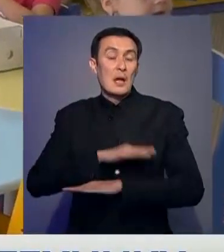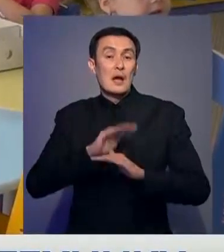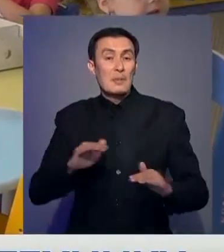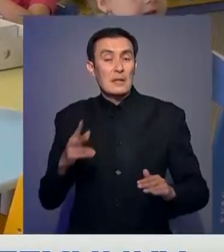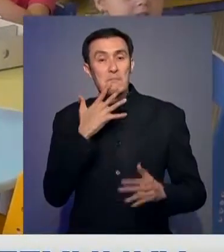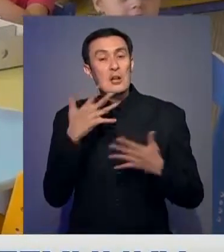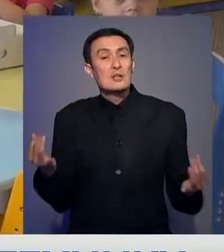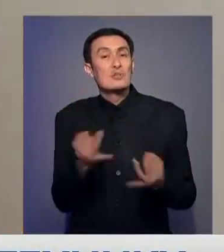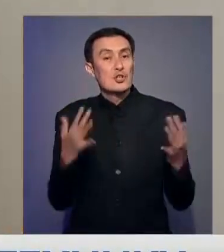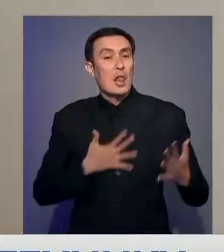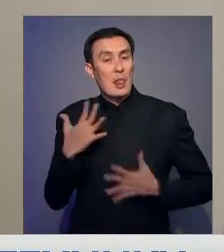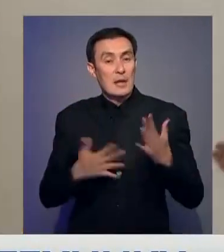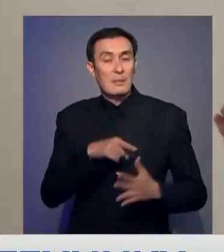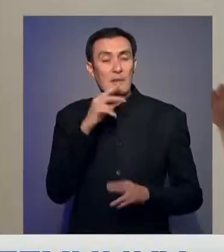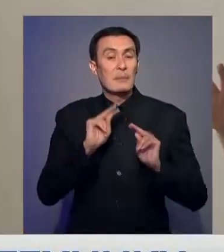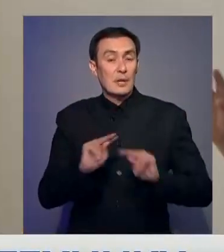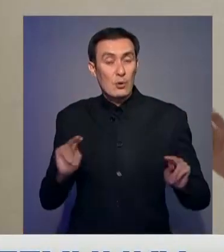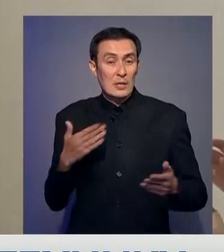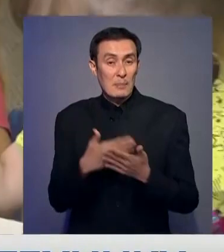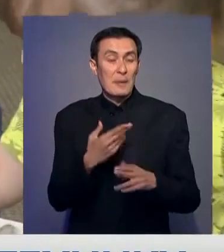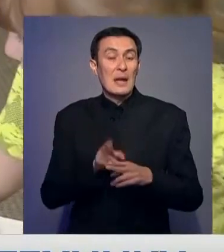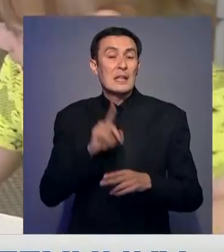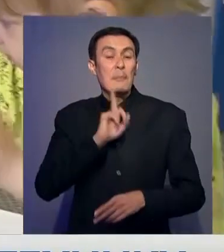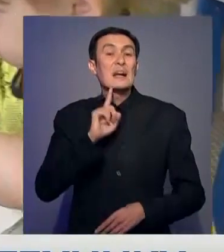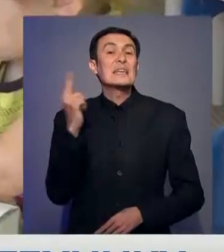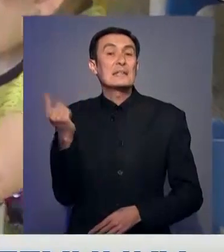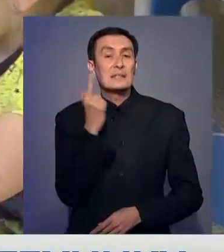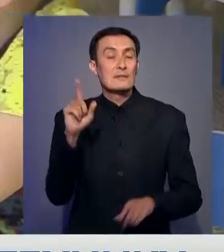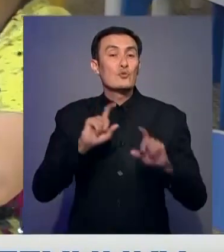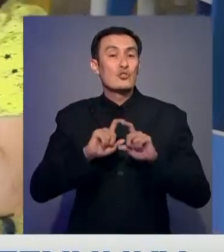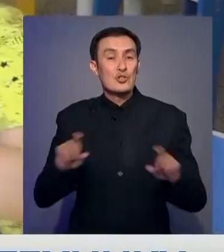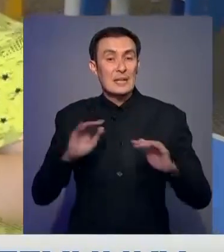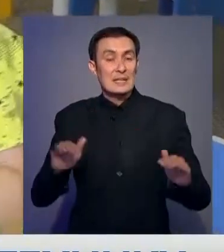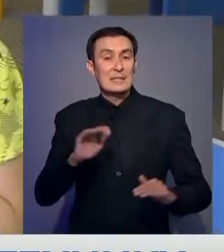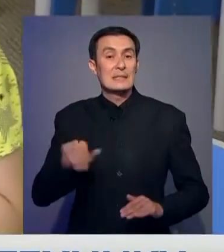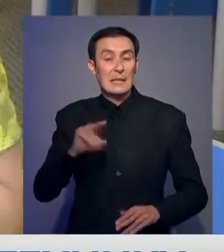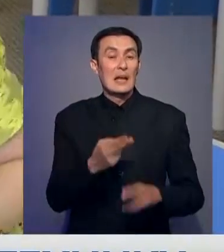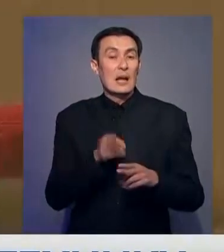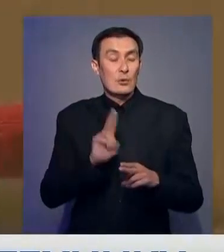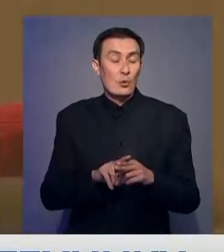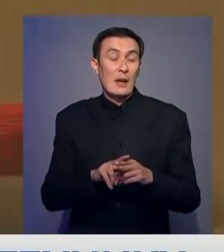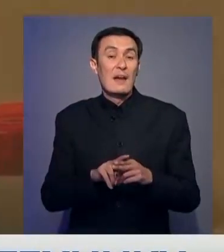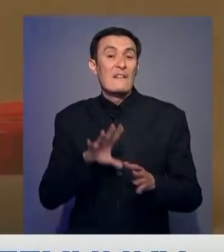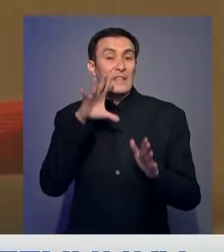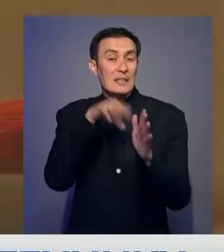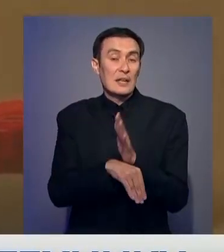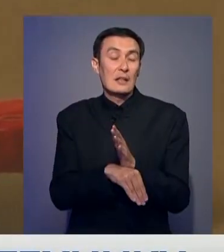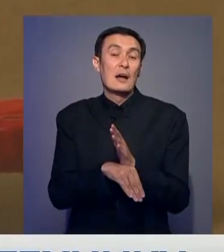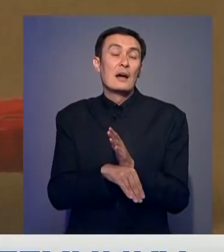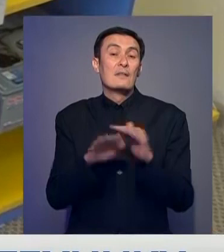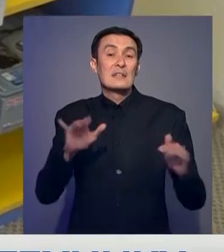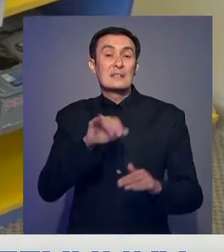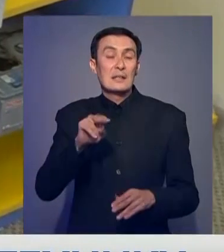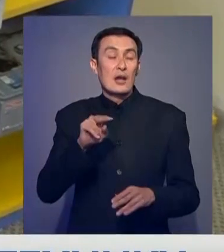приходят с большим желанием, говорят педагоги. К слову, это пока единственное учреждение в области, которое внедрило в дошкольное